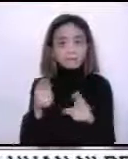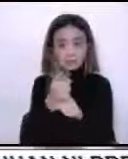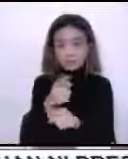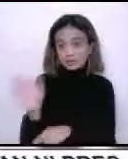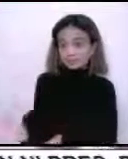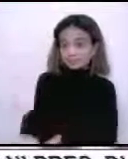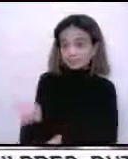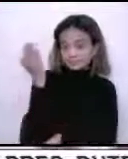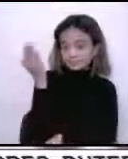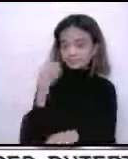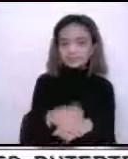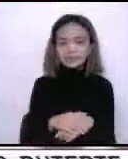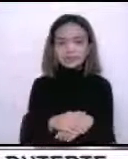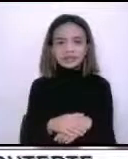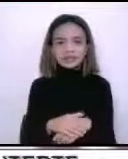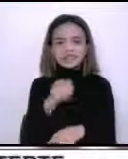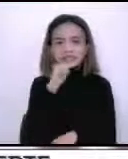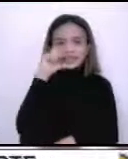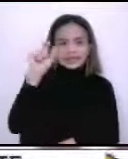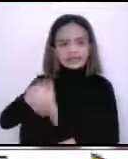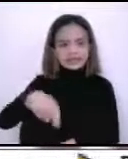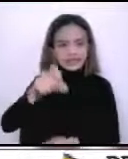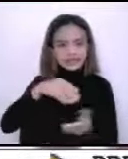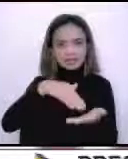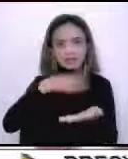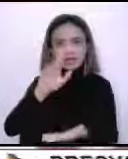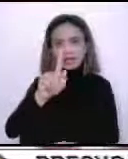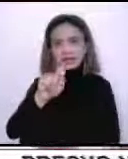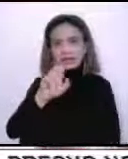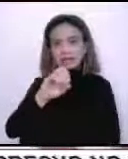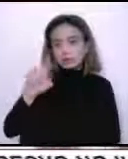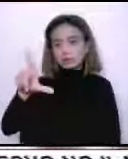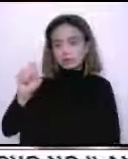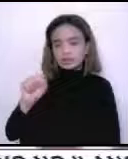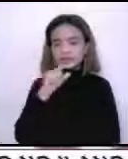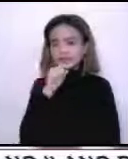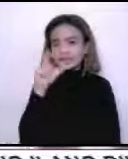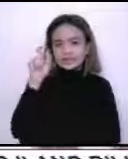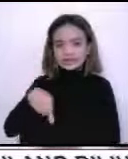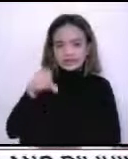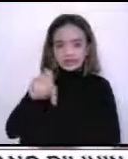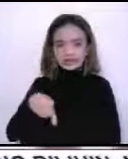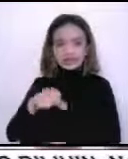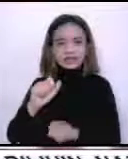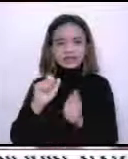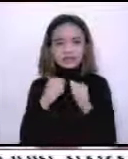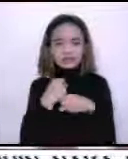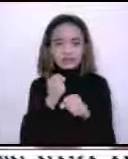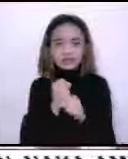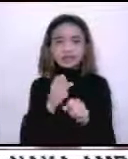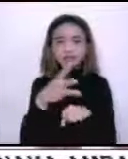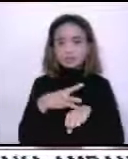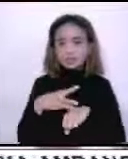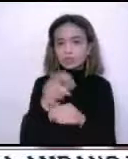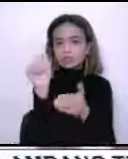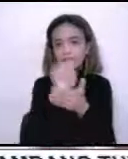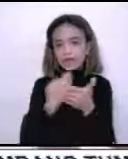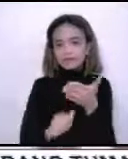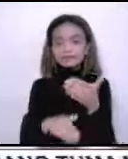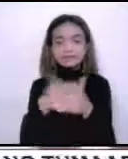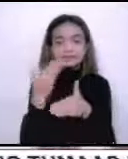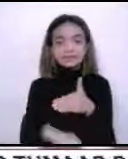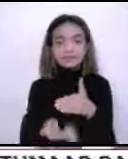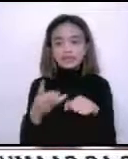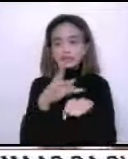nila kailangan yung mamahaling tools para makagawa ng mga ganitong wood arts. Yung wood naman,